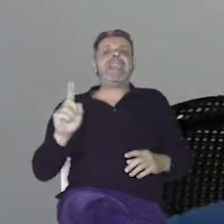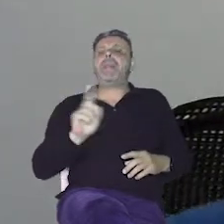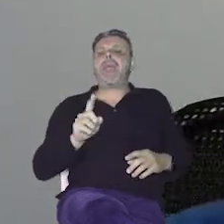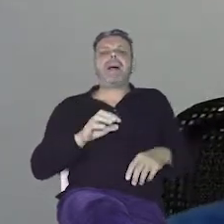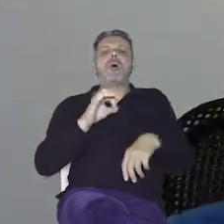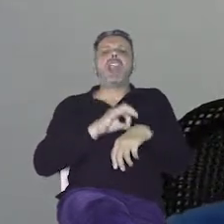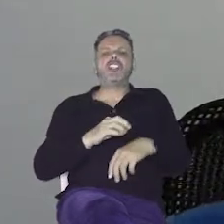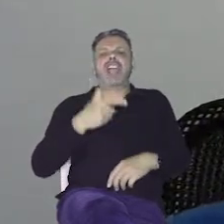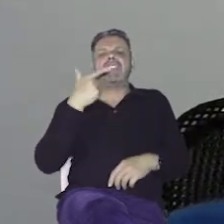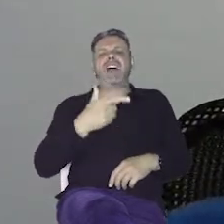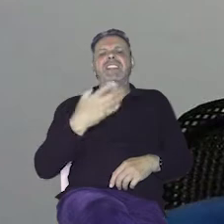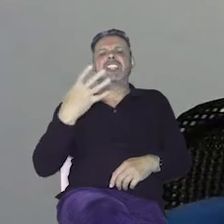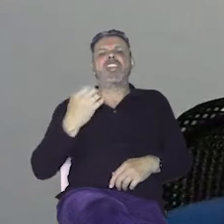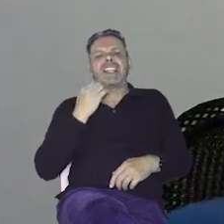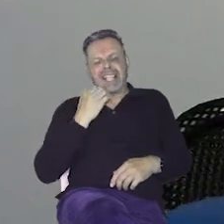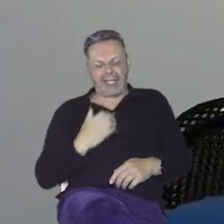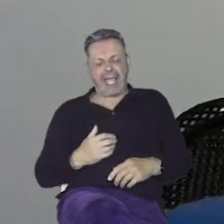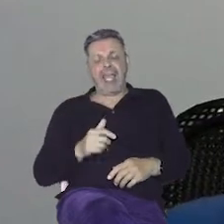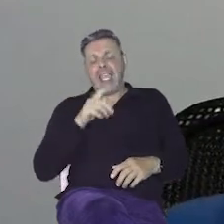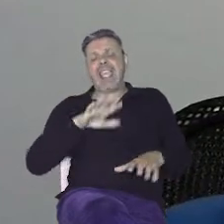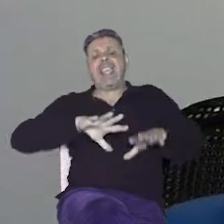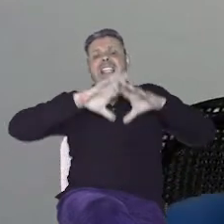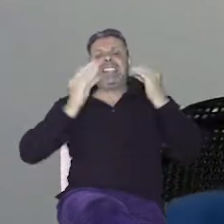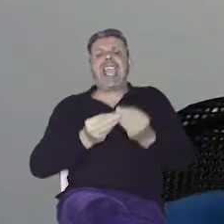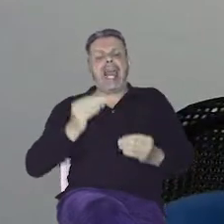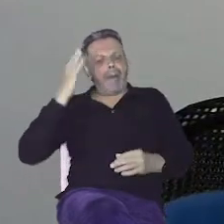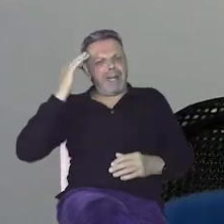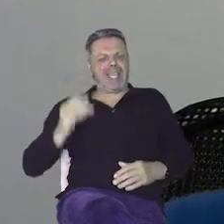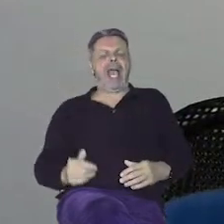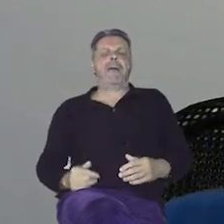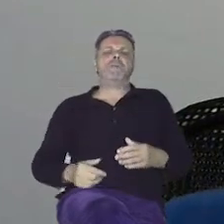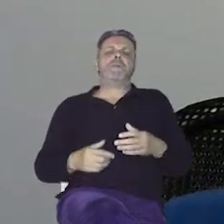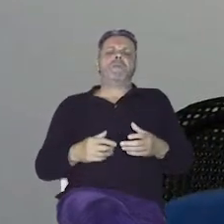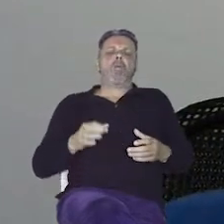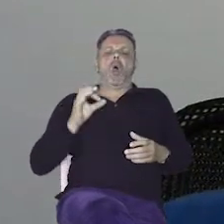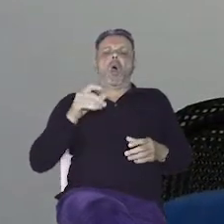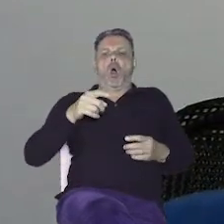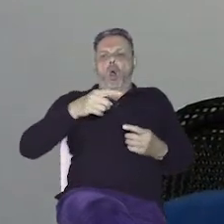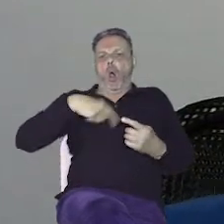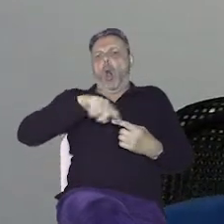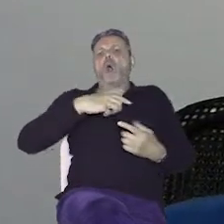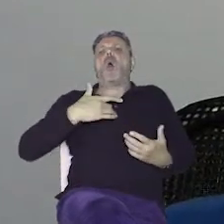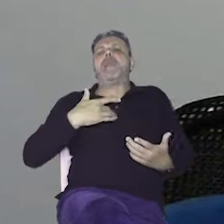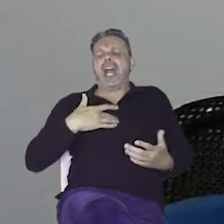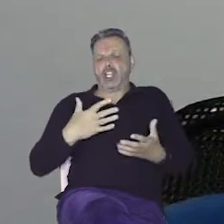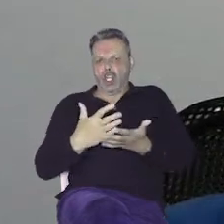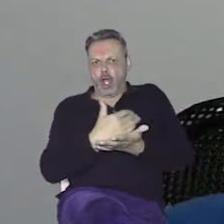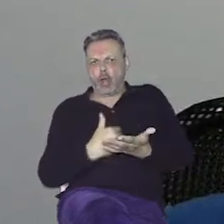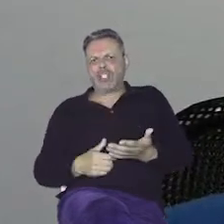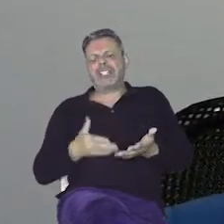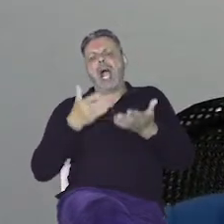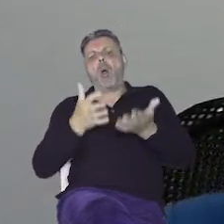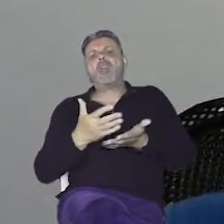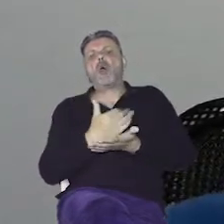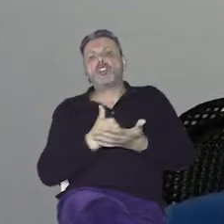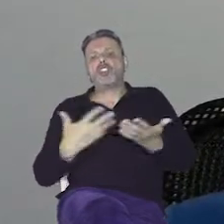liječnika 24 sata i cijela ta briga, skrb oko naših korisnika, onih korisnika